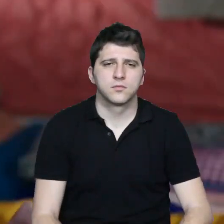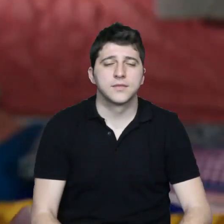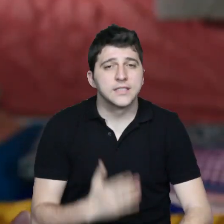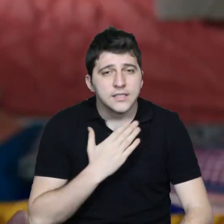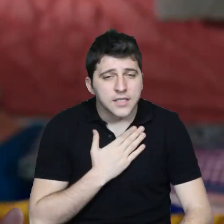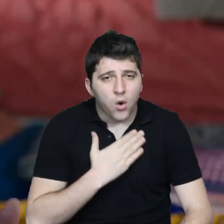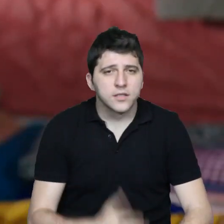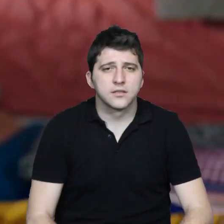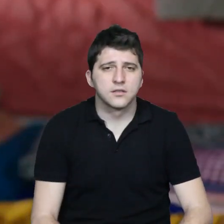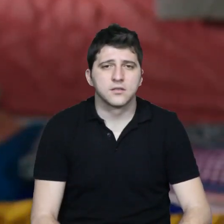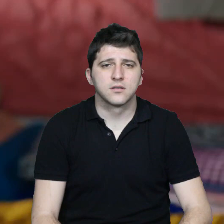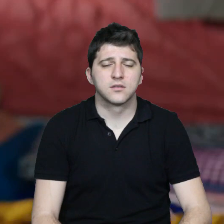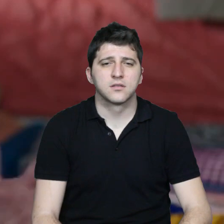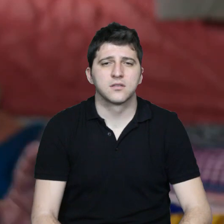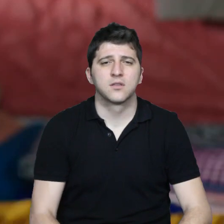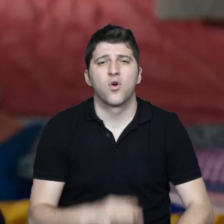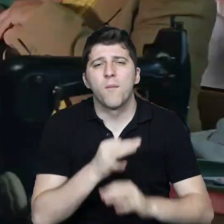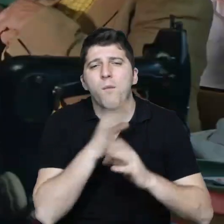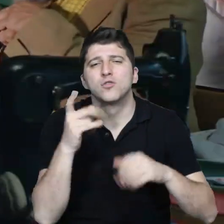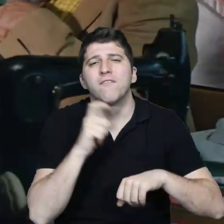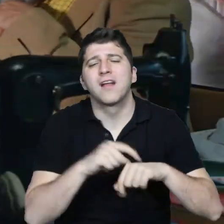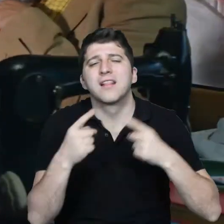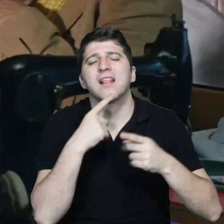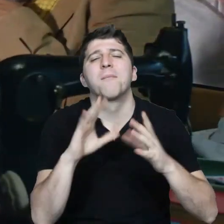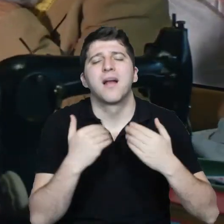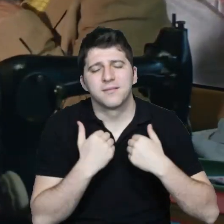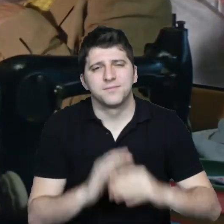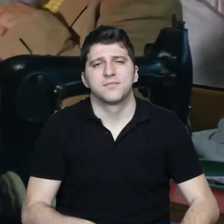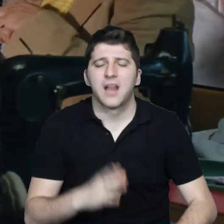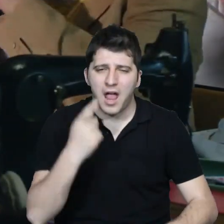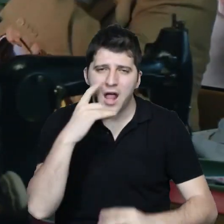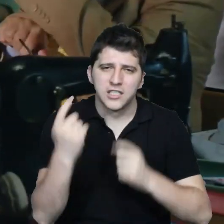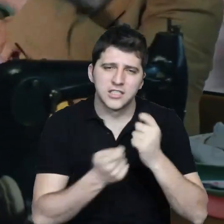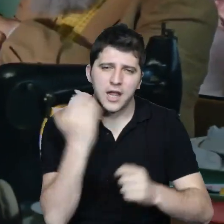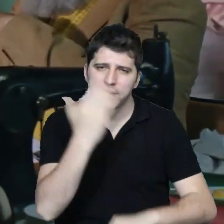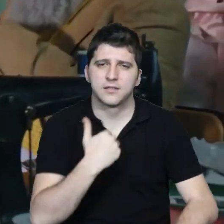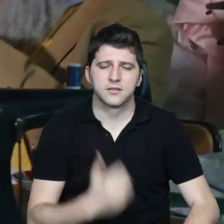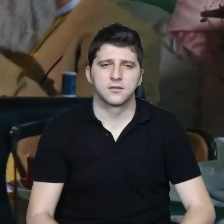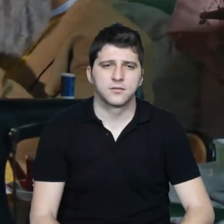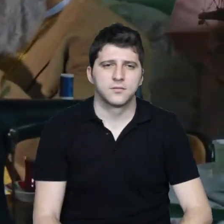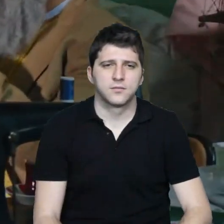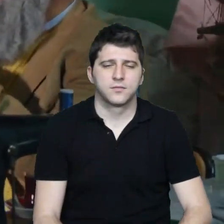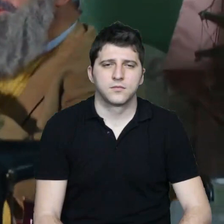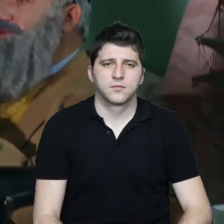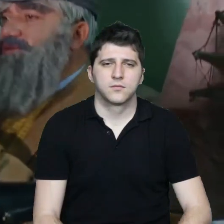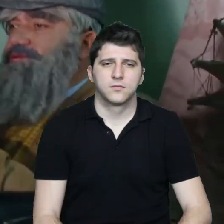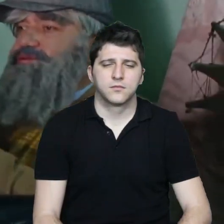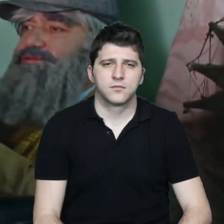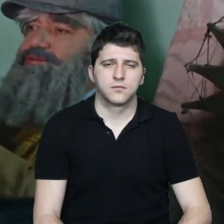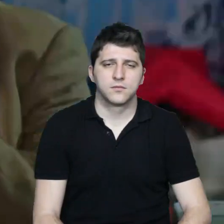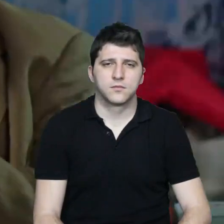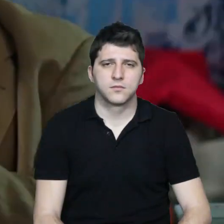sağ olasın. Boşuna vaktini aldım. Hadi hayırlı işler. Arkasından Settar da